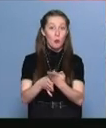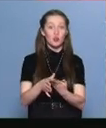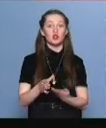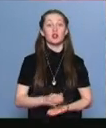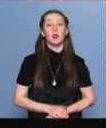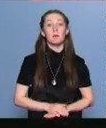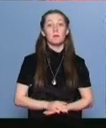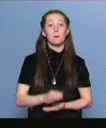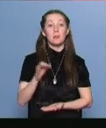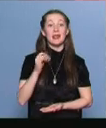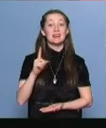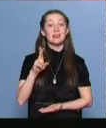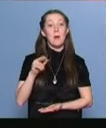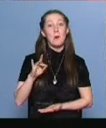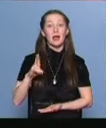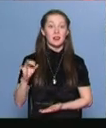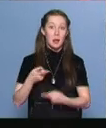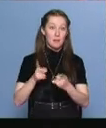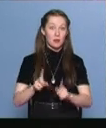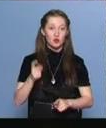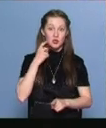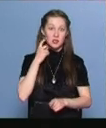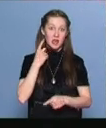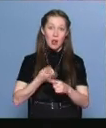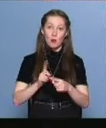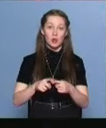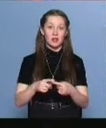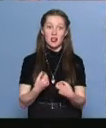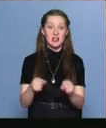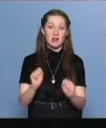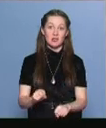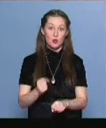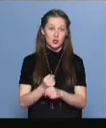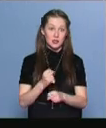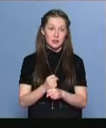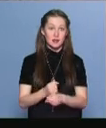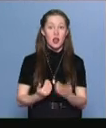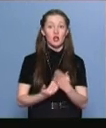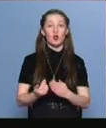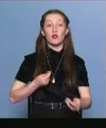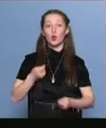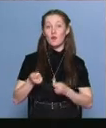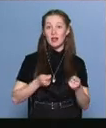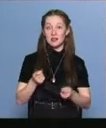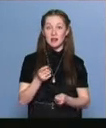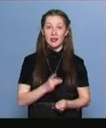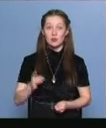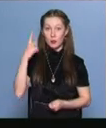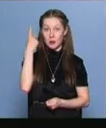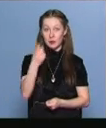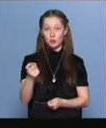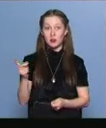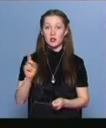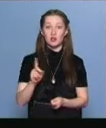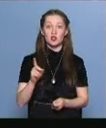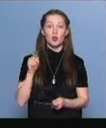Из Камбарки, безусловно, потому что из Сарапула это нереально совершенно сделать. Новый руководитель Руководитель республики сегодня предупредил, пустых обещаний